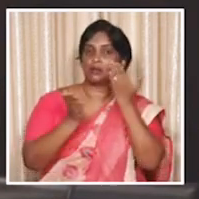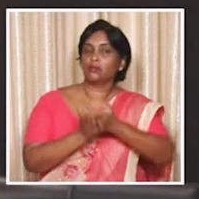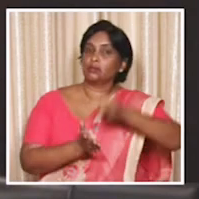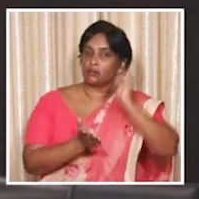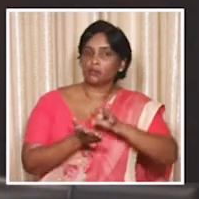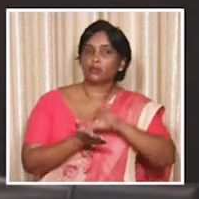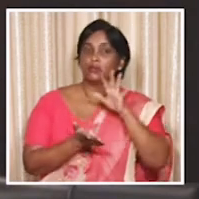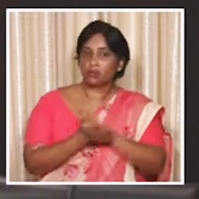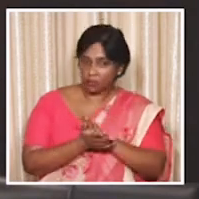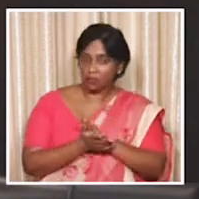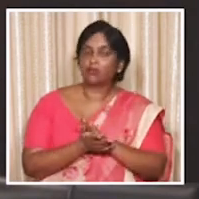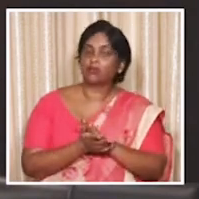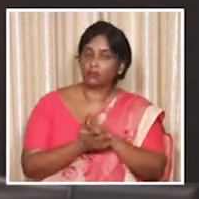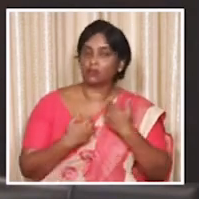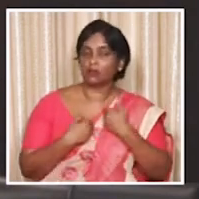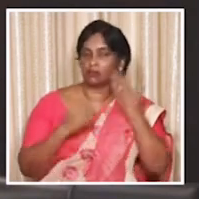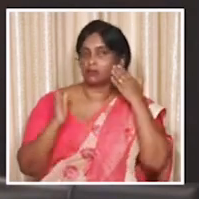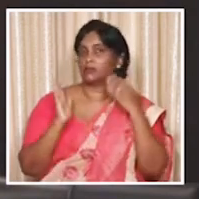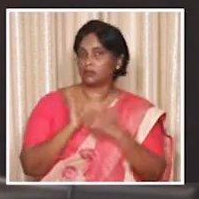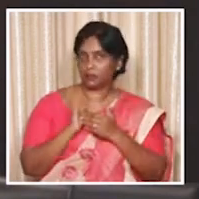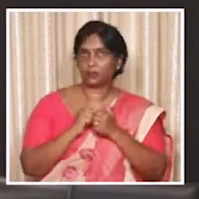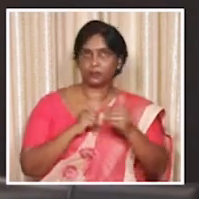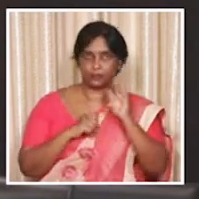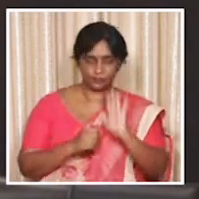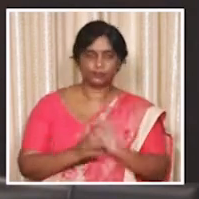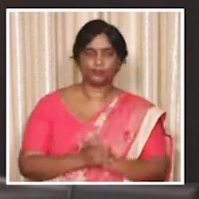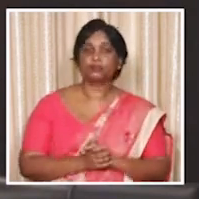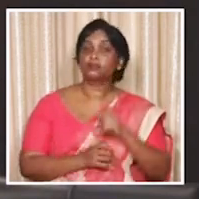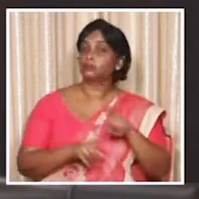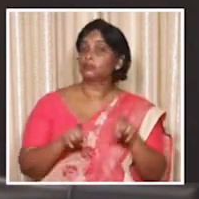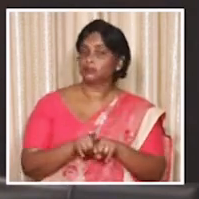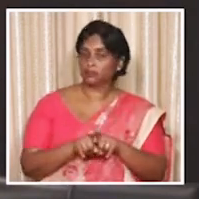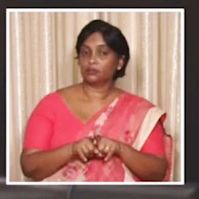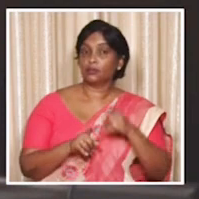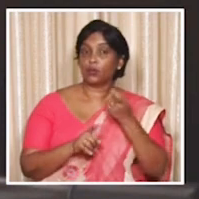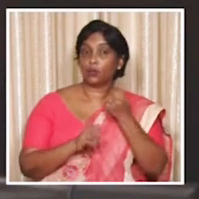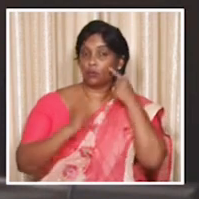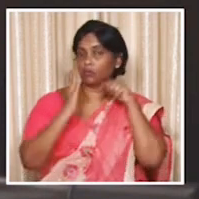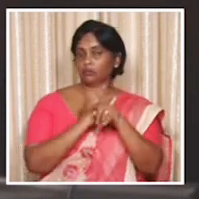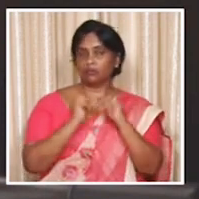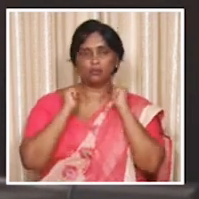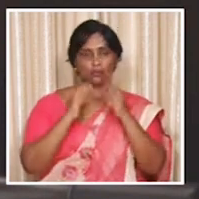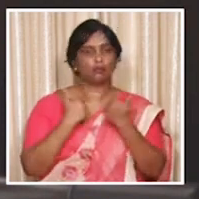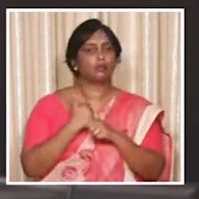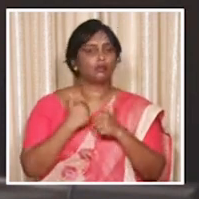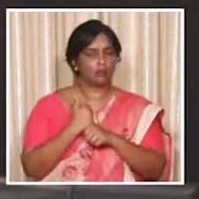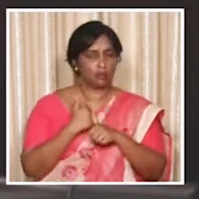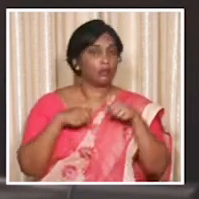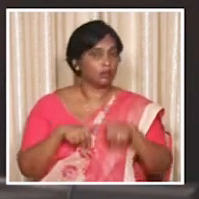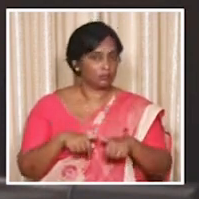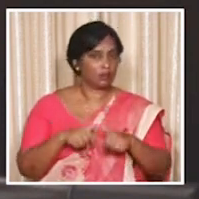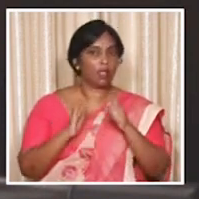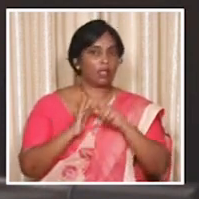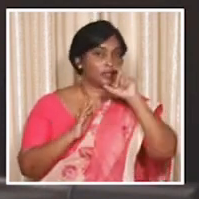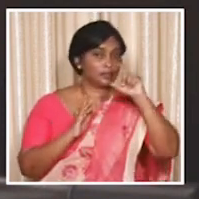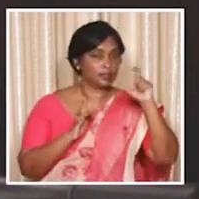කර ගැනීම සිදු කළ යුතුයි කියන තැනට අපි අවධානය යොමු කරමින් ඉන්නවා. ඒ වගේම මූල්‍ය විනිවිදභාවය සකස් කිරීම සඳහා දැනට